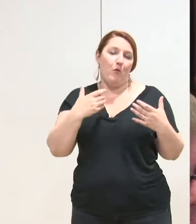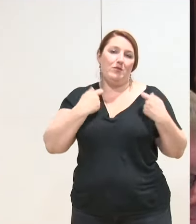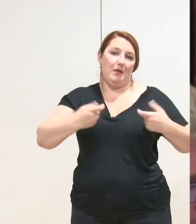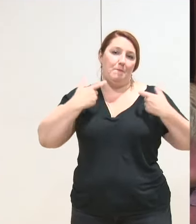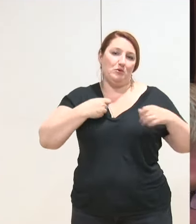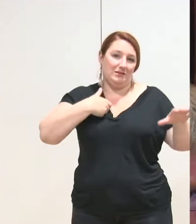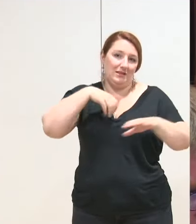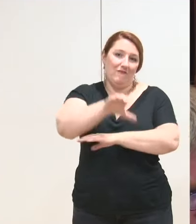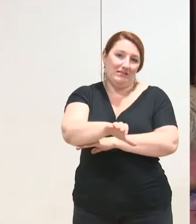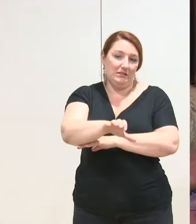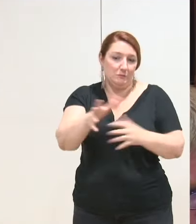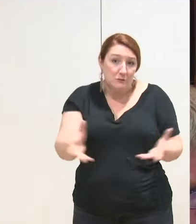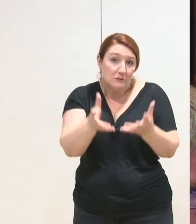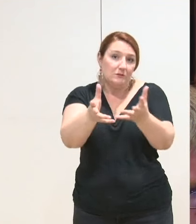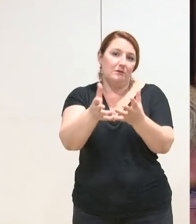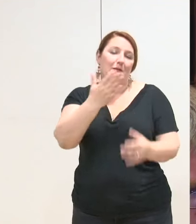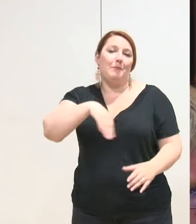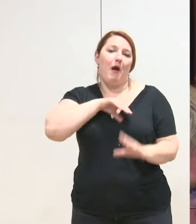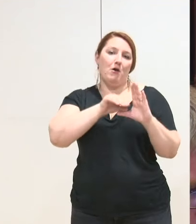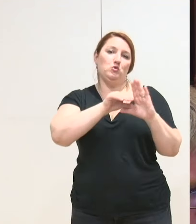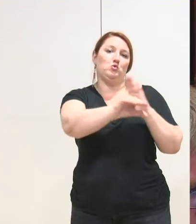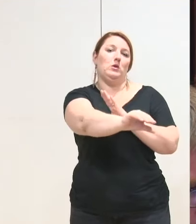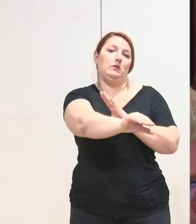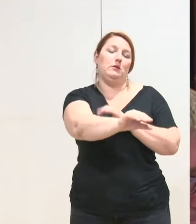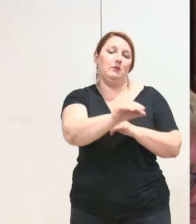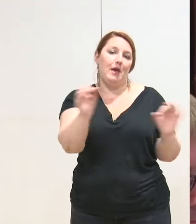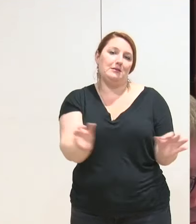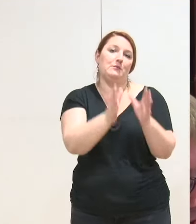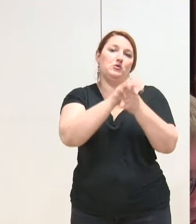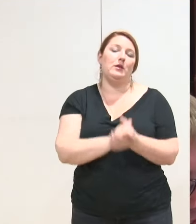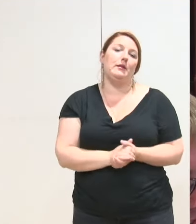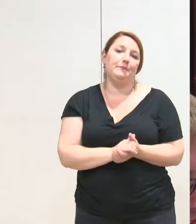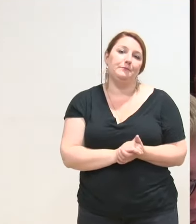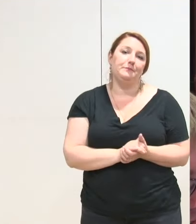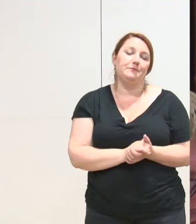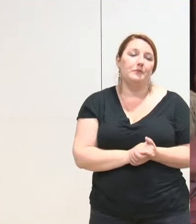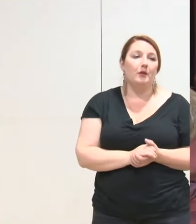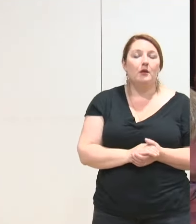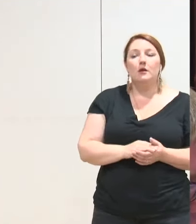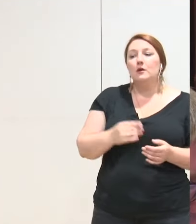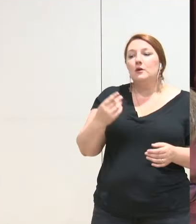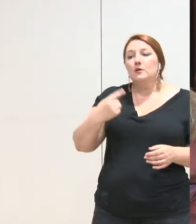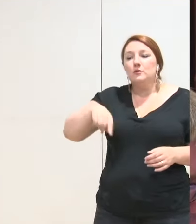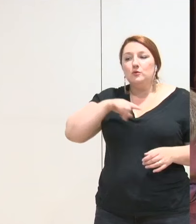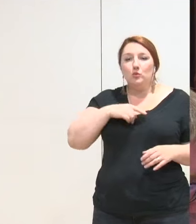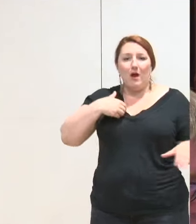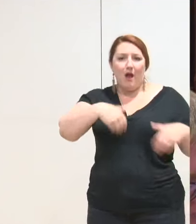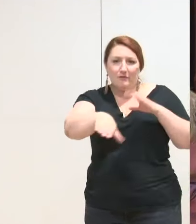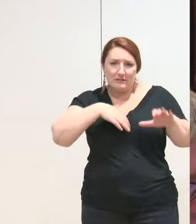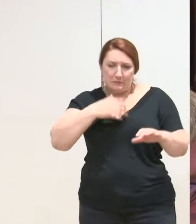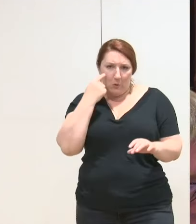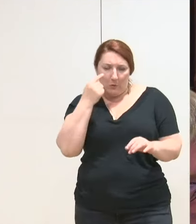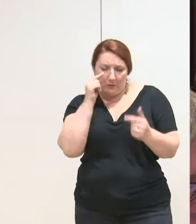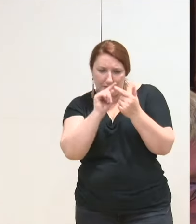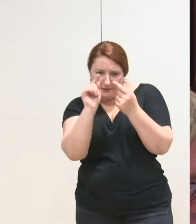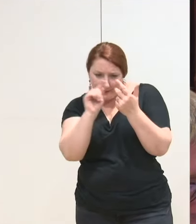niveau suffisant par cette soute exceptionnelle nous regardons en effet dans le détail les opérations d'investissement les opération